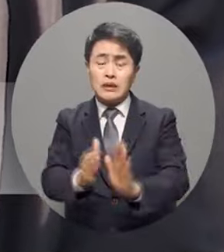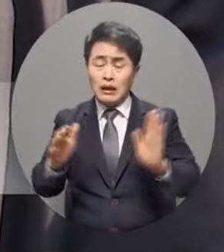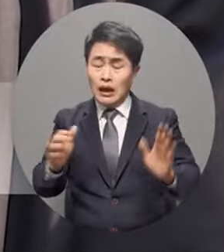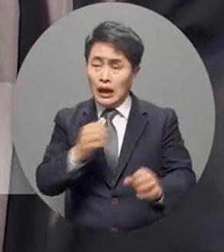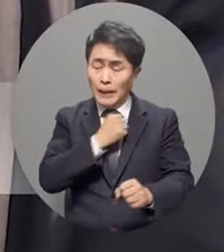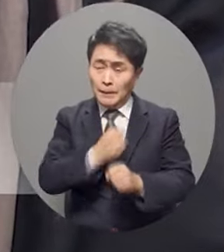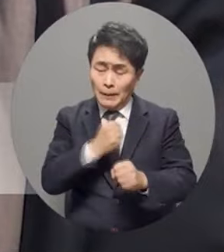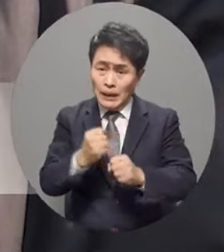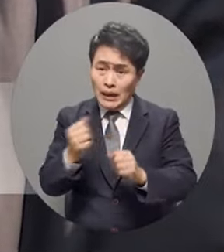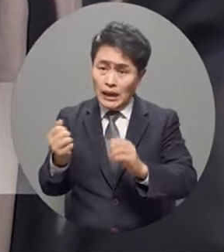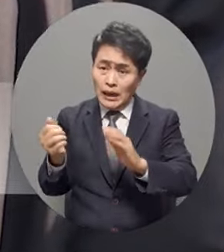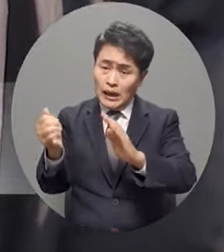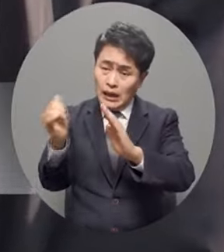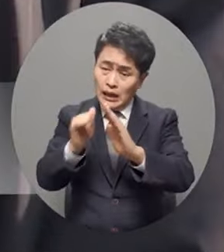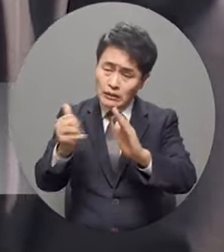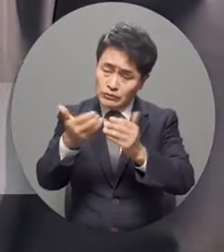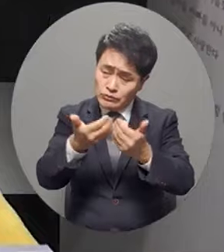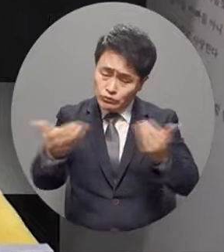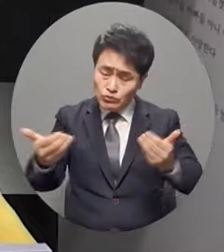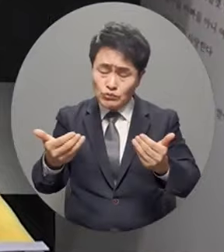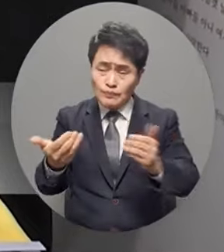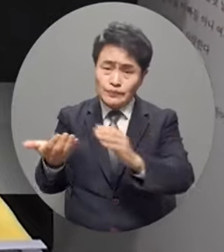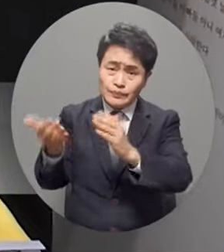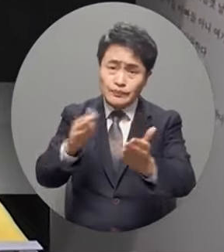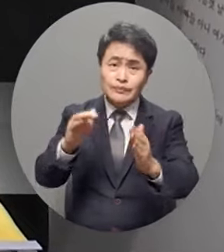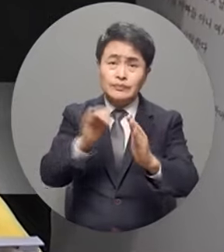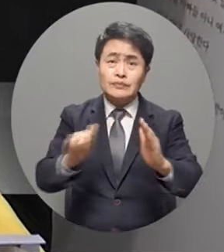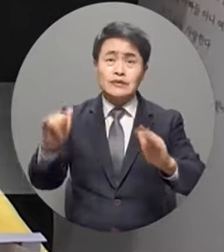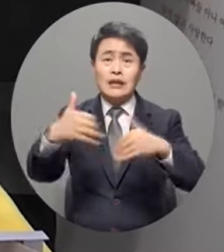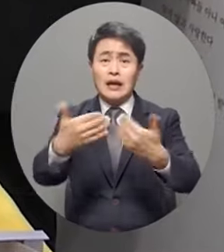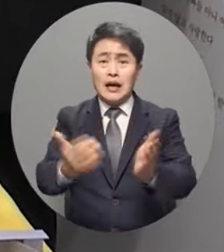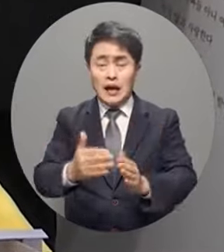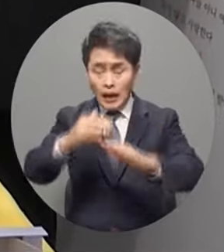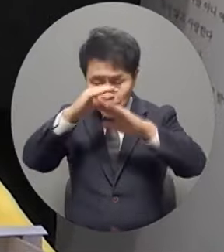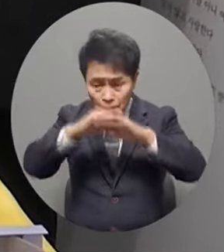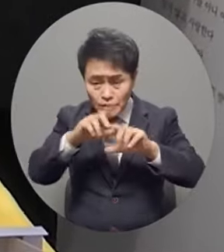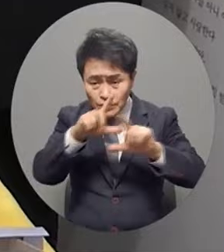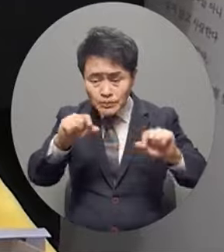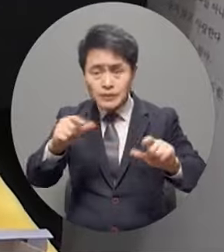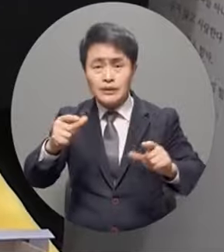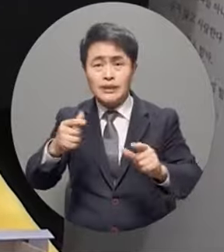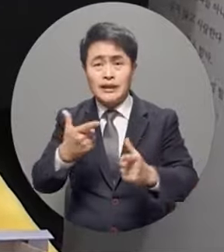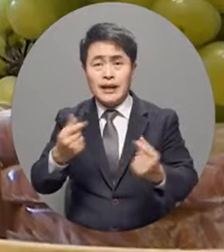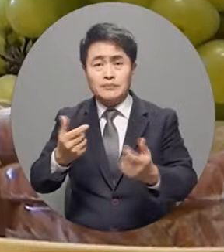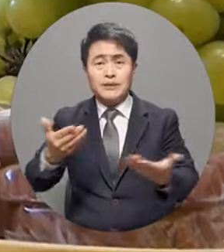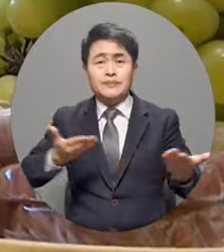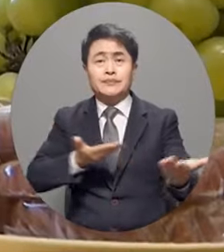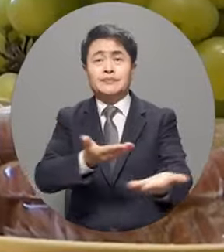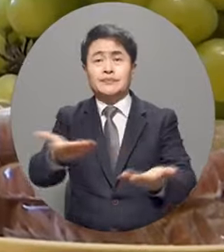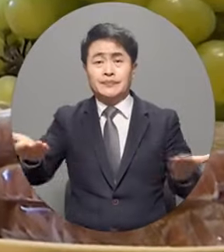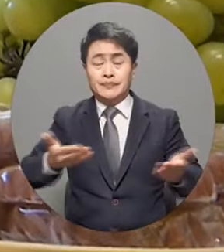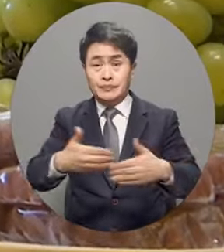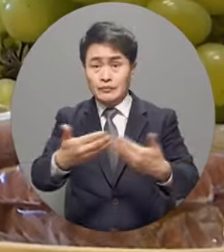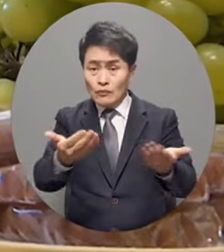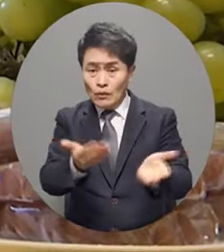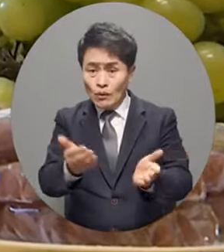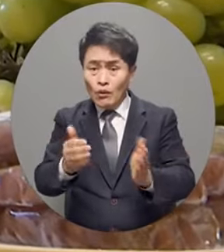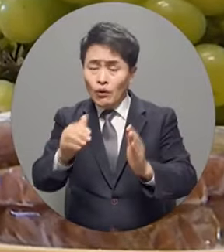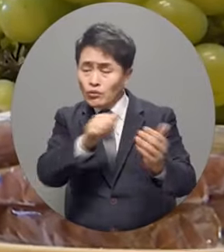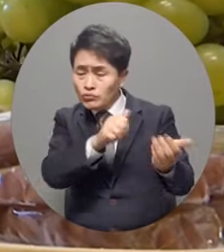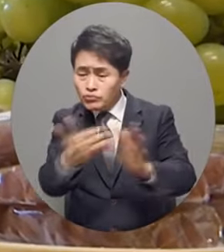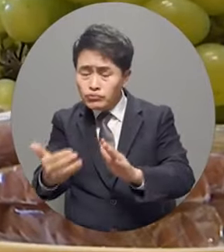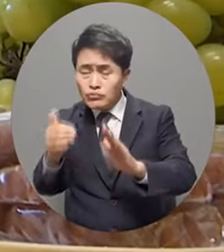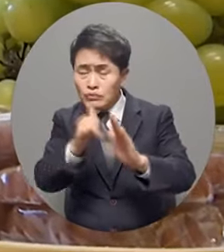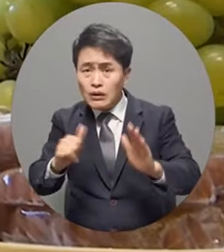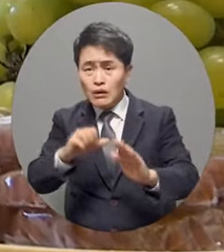사고로 가족들을 잃어야 했던 두 참사의 유족들은 명절 음식을 함께 나눴습니다. 두 참사의 희생자 유족들은